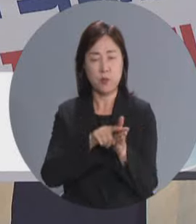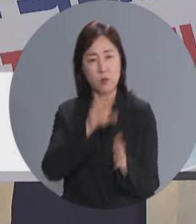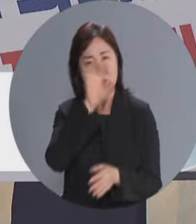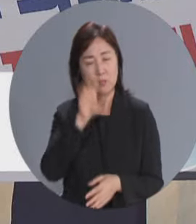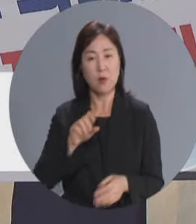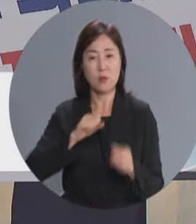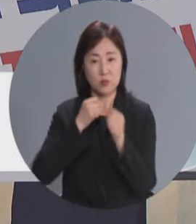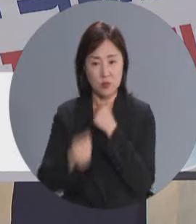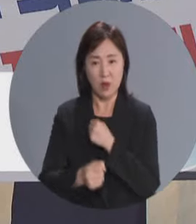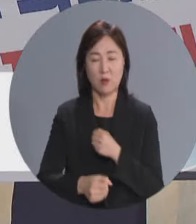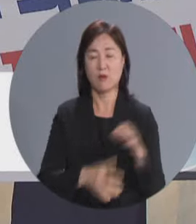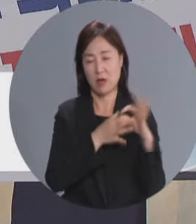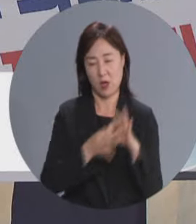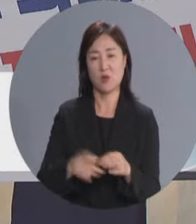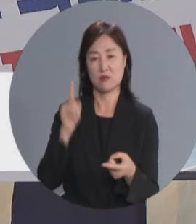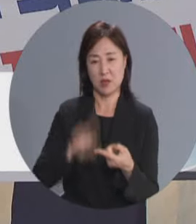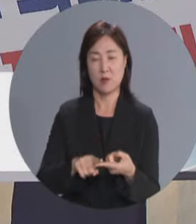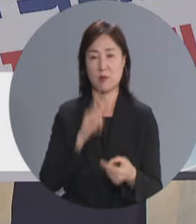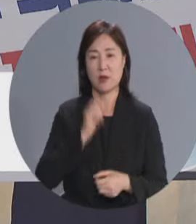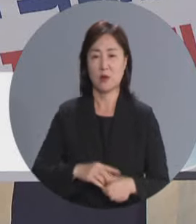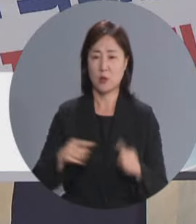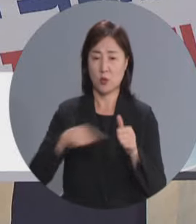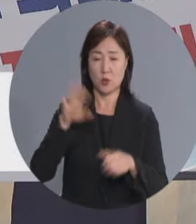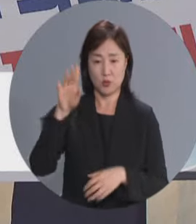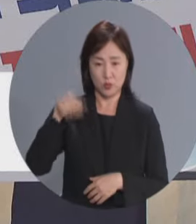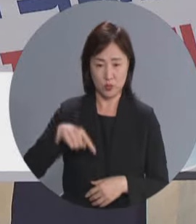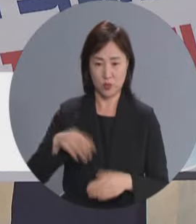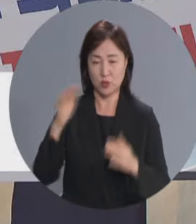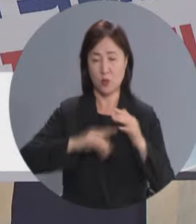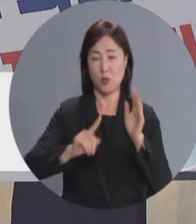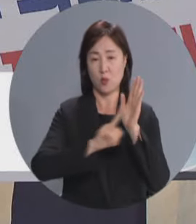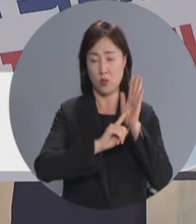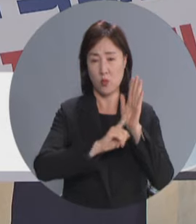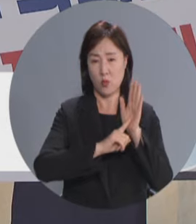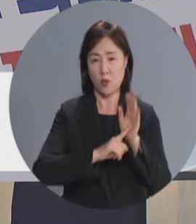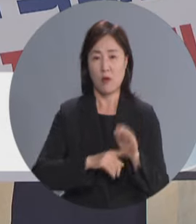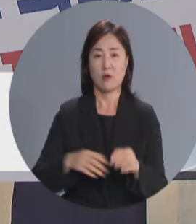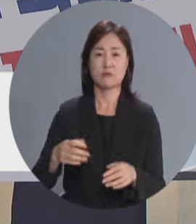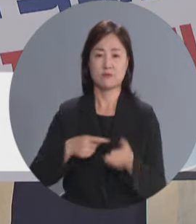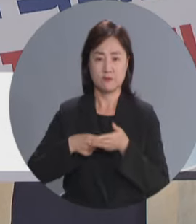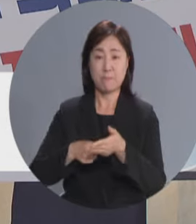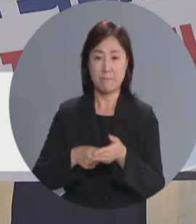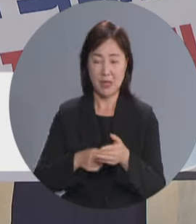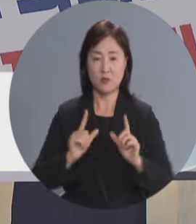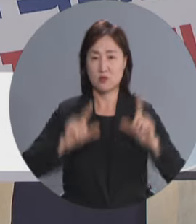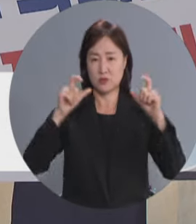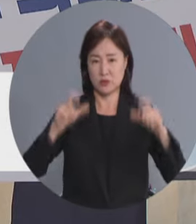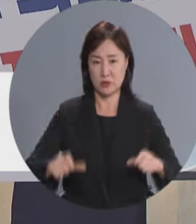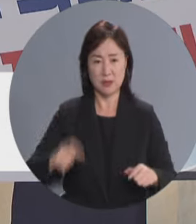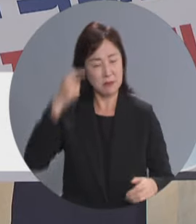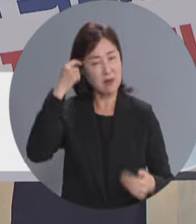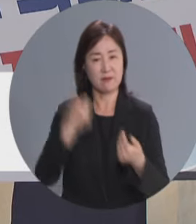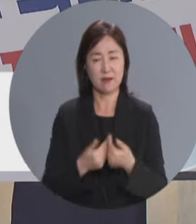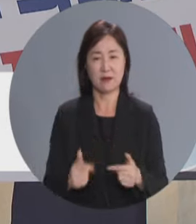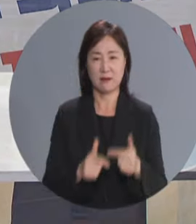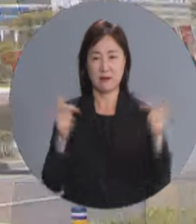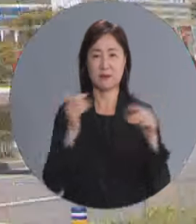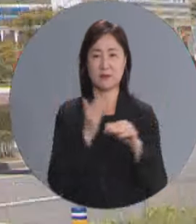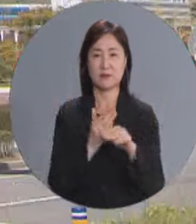한 건데요 교육부 주관 공무를 주장해 온 동북권의 반발이 갈수록 거세지고 있습니다 유민호